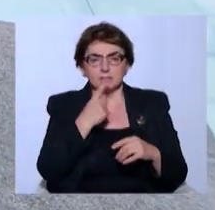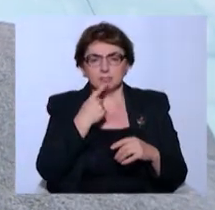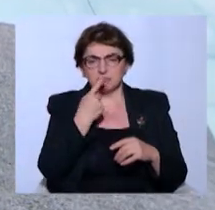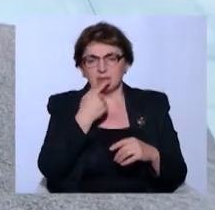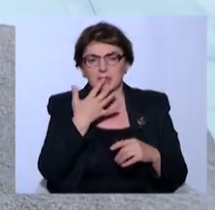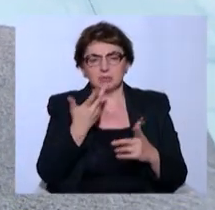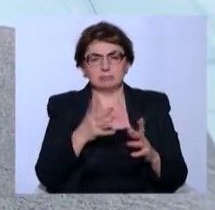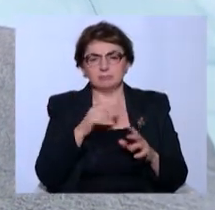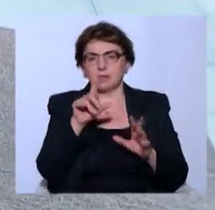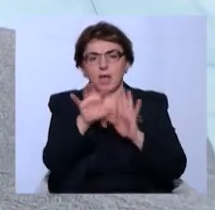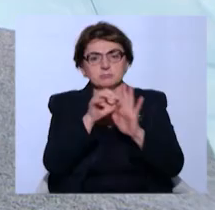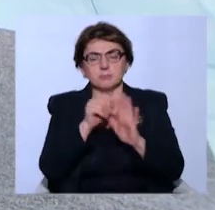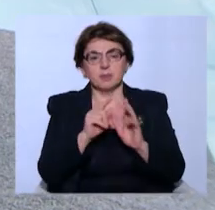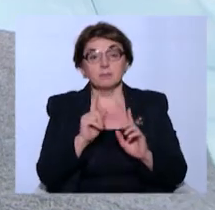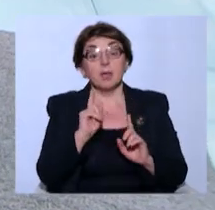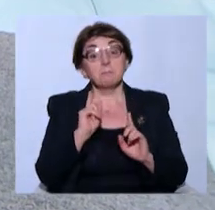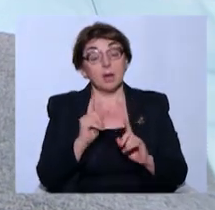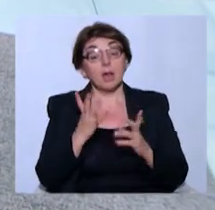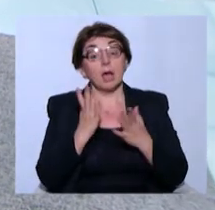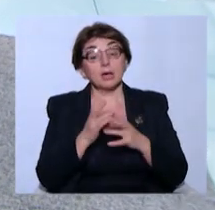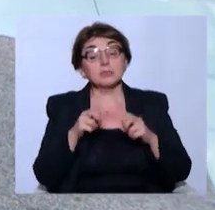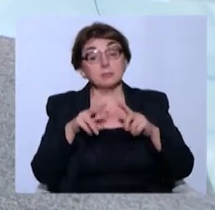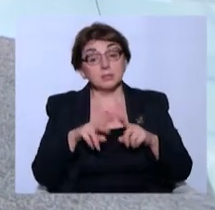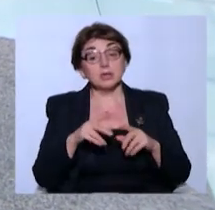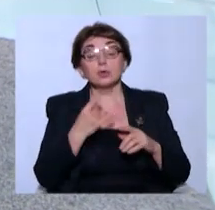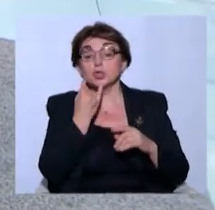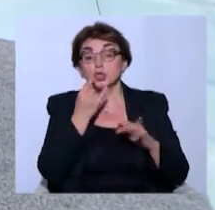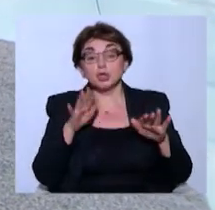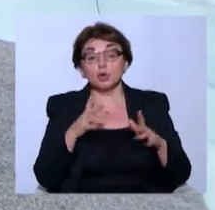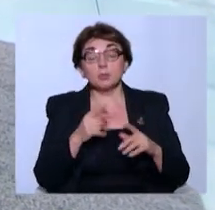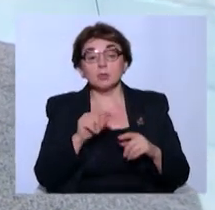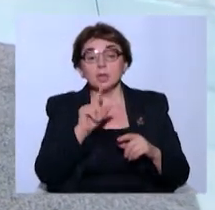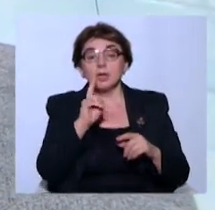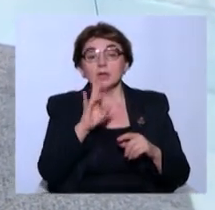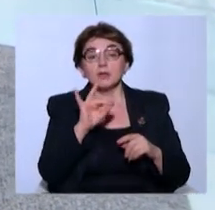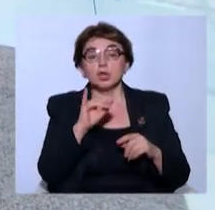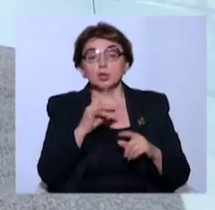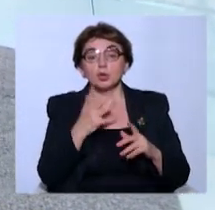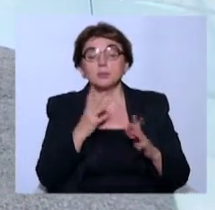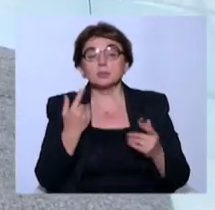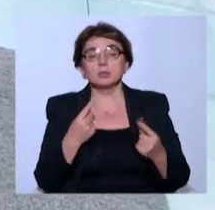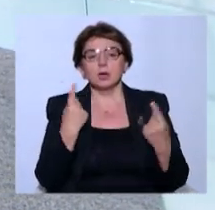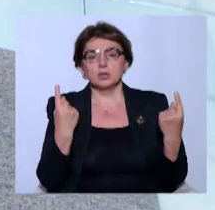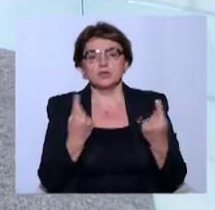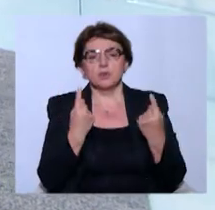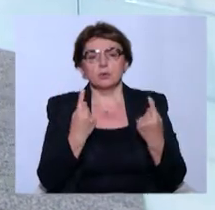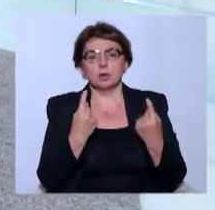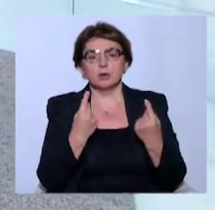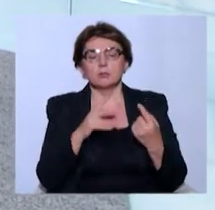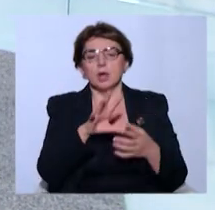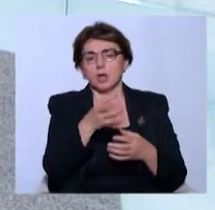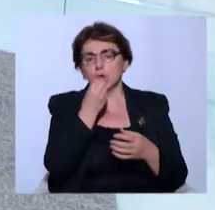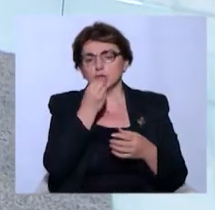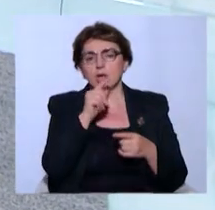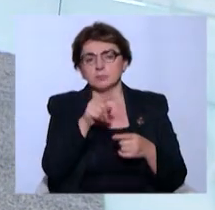შეიძლება არ იყოს თლად აბსოლუტური. მაგალითად, ამის მაგალითად შეიძლება გამოვიყენოთ